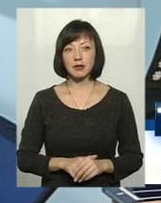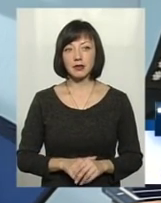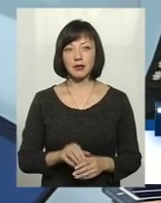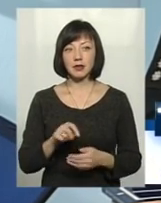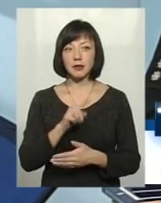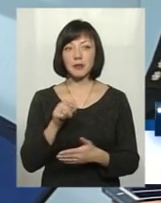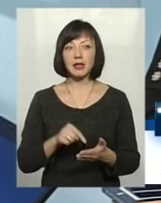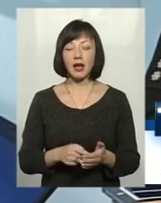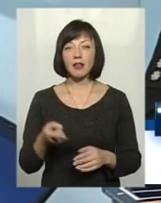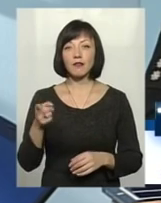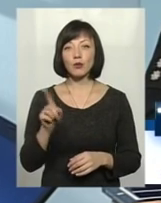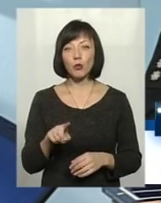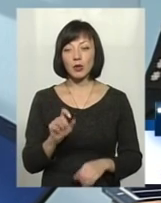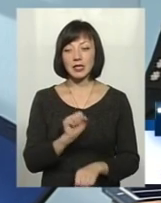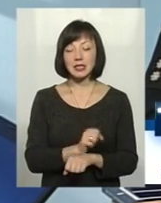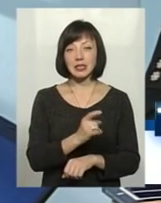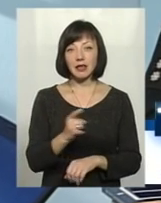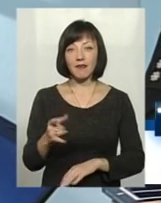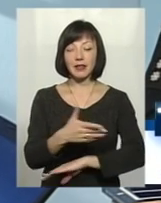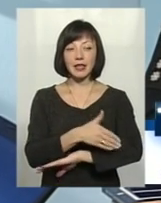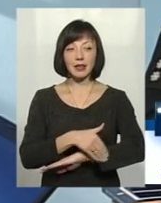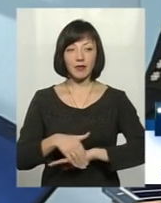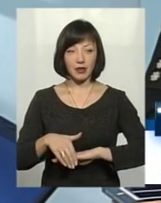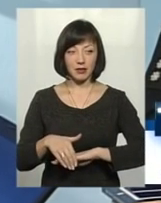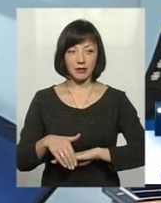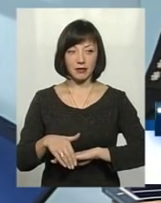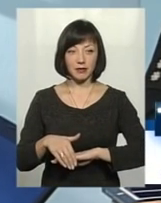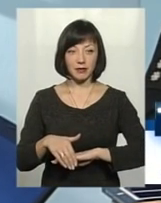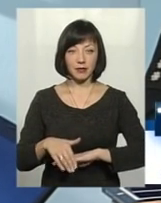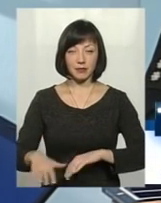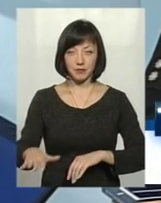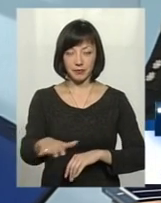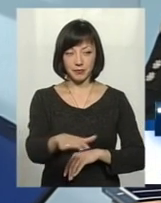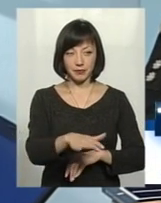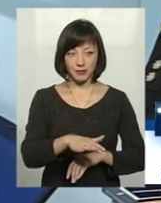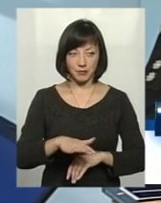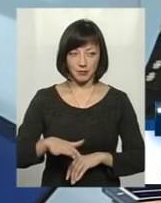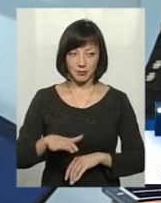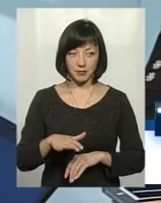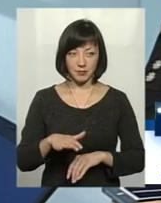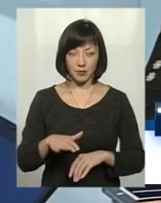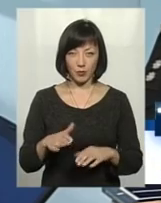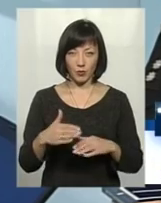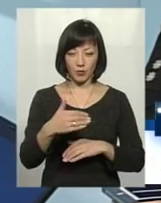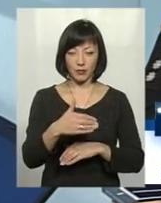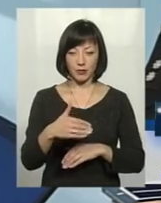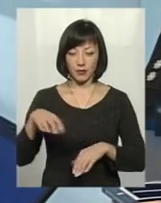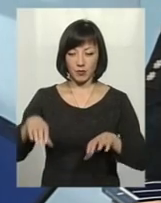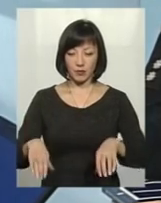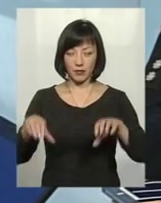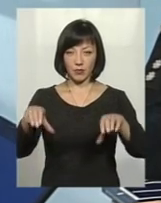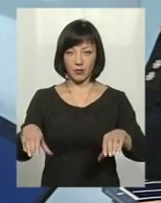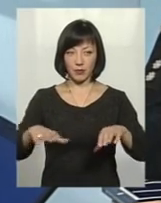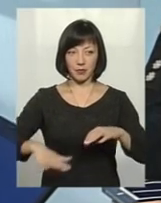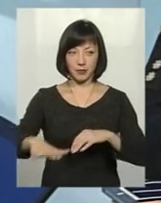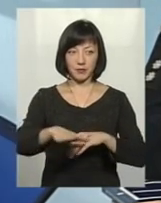Питання в тому, заставлений двір. От заставлений двір, нема де